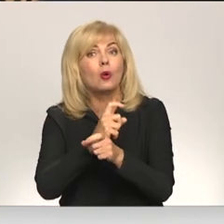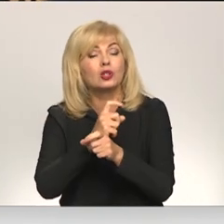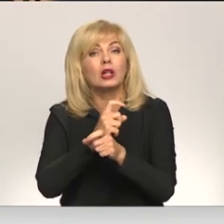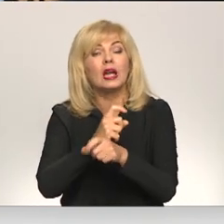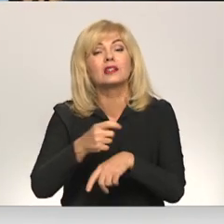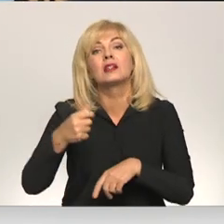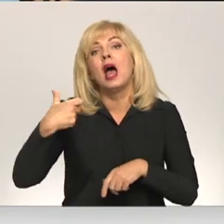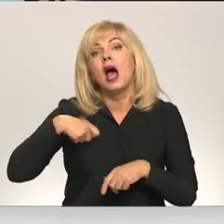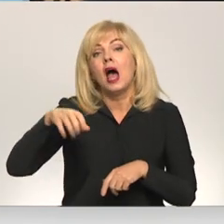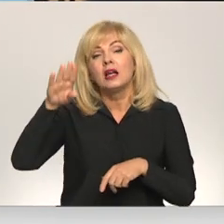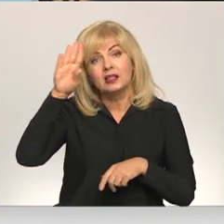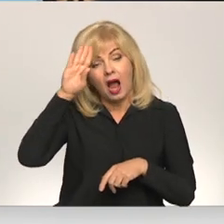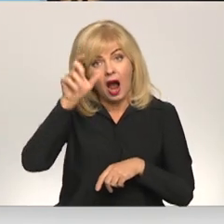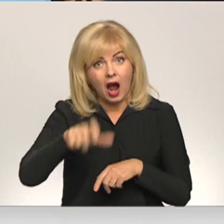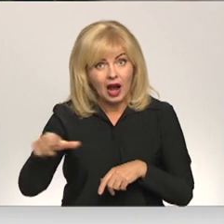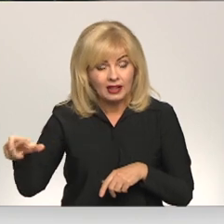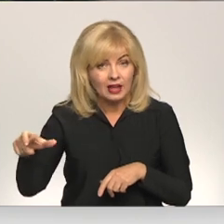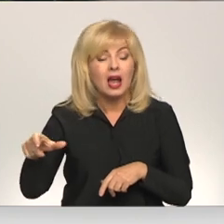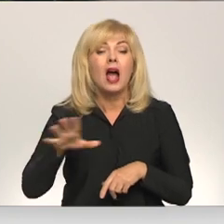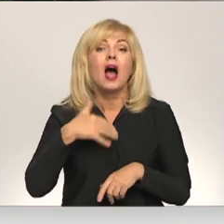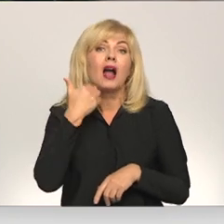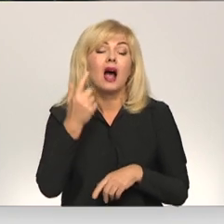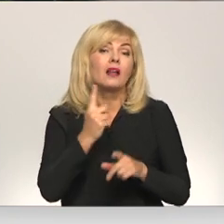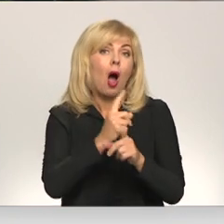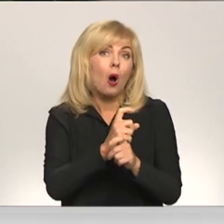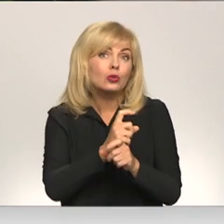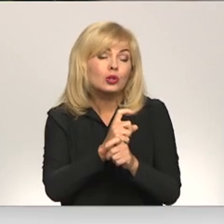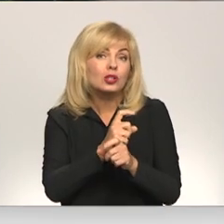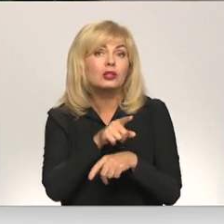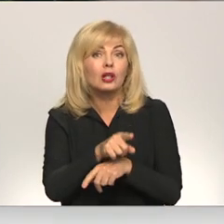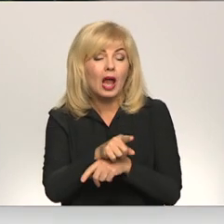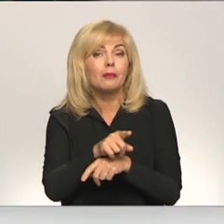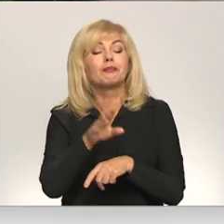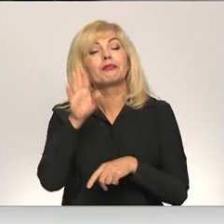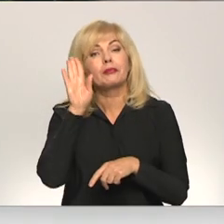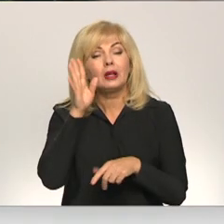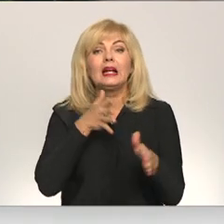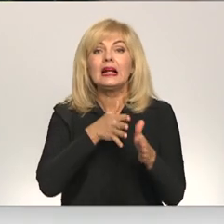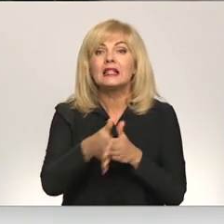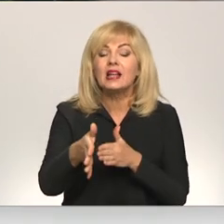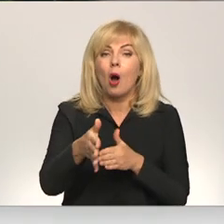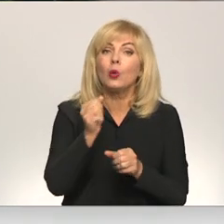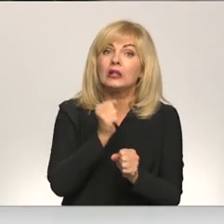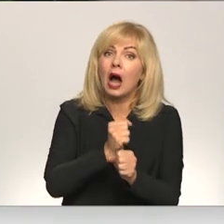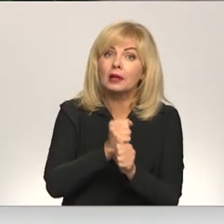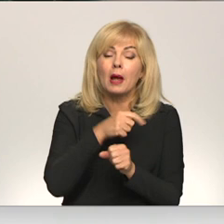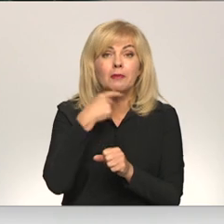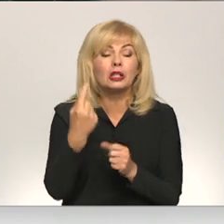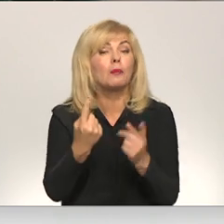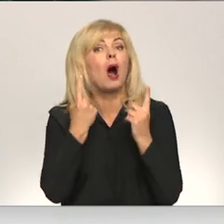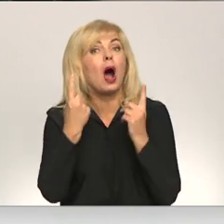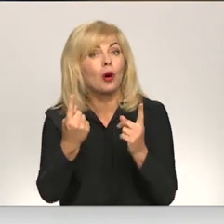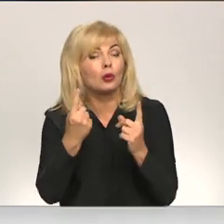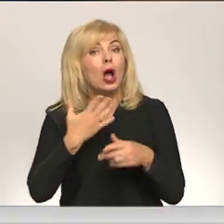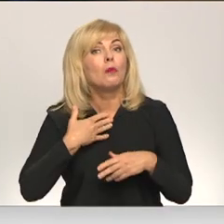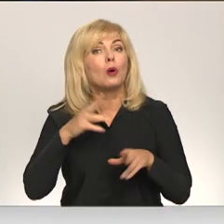Kad Austrijas skauti vēlējās caur darbiem aktualizēt šo te mūsu skautu